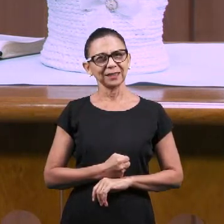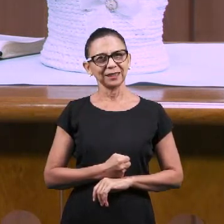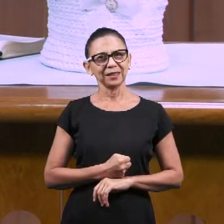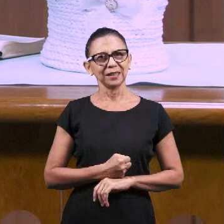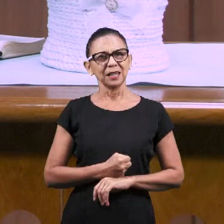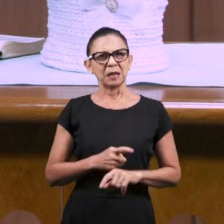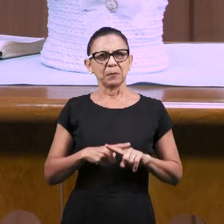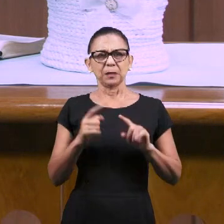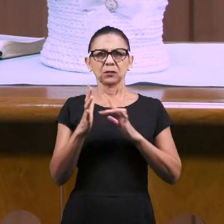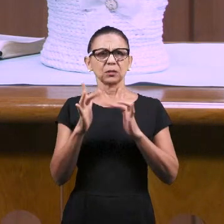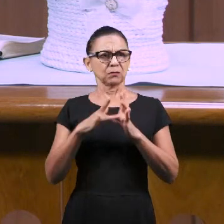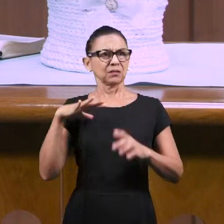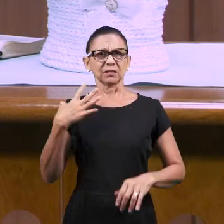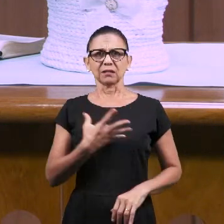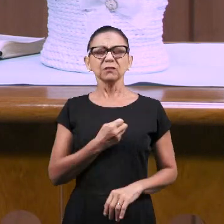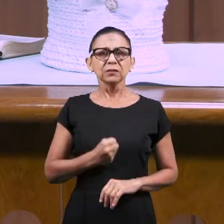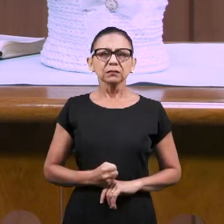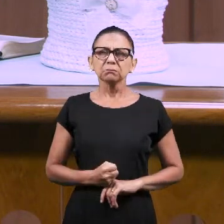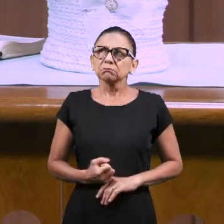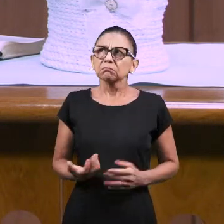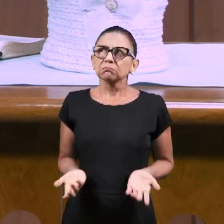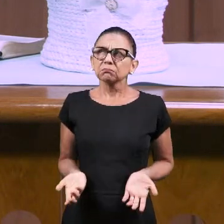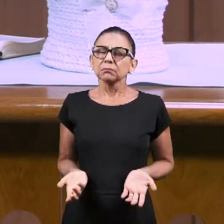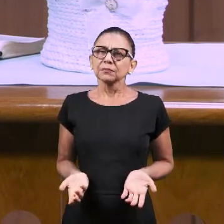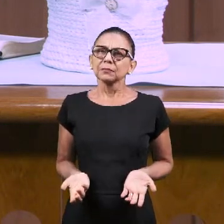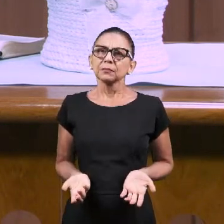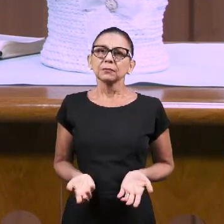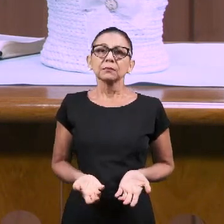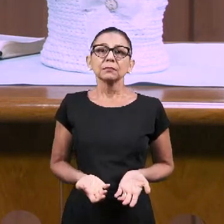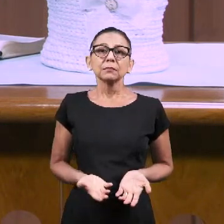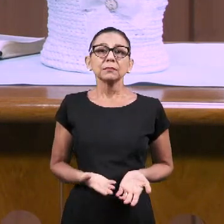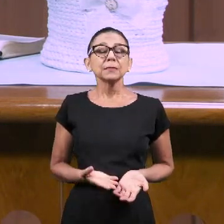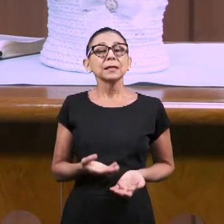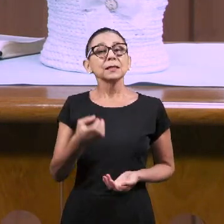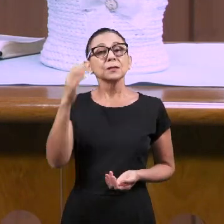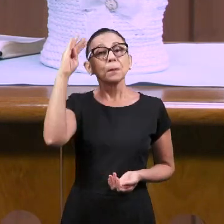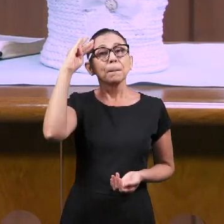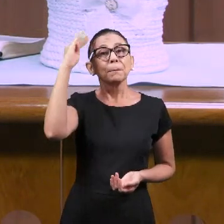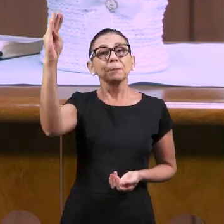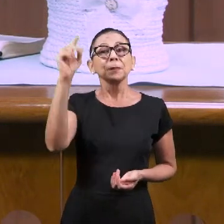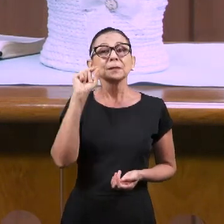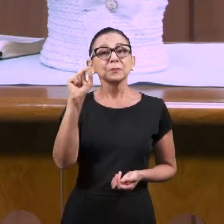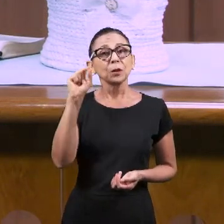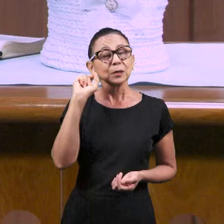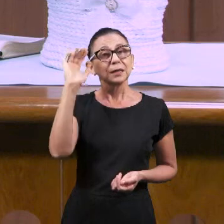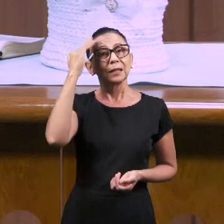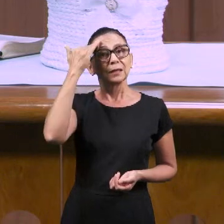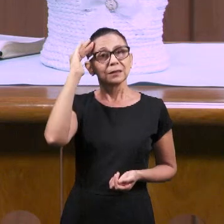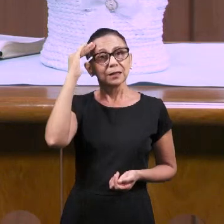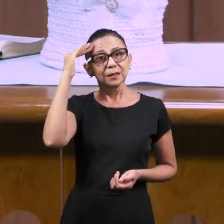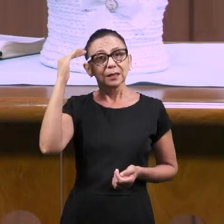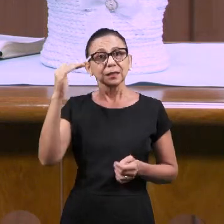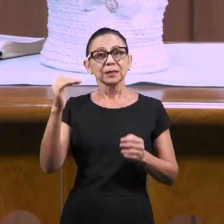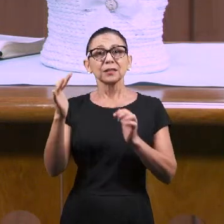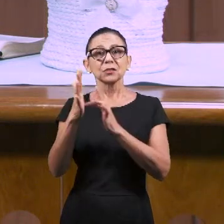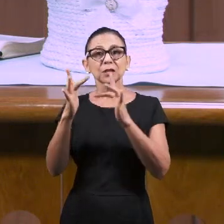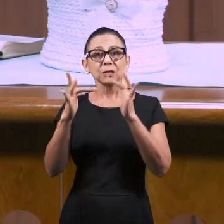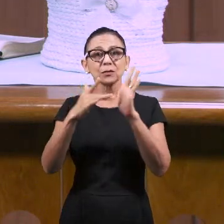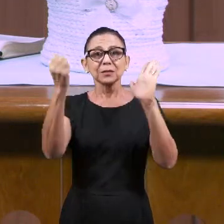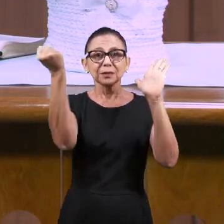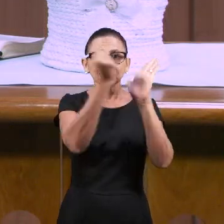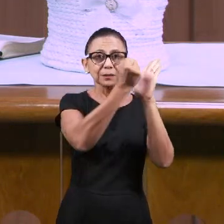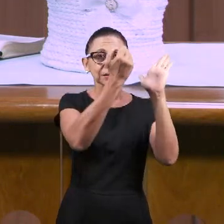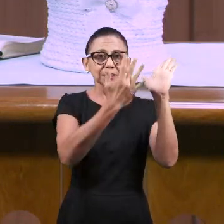monde sauve, parce qu'il n'a pas compris que celui qui a versé le sang, c'est Jésus. Il n'a pas compris que la